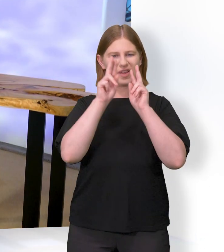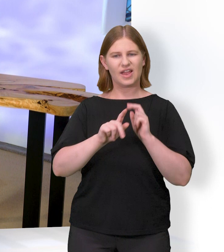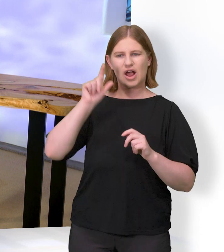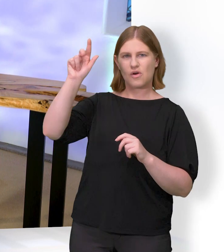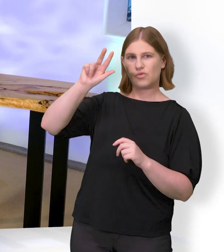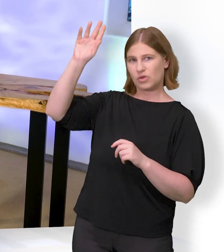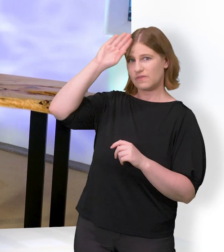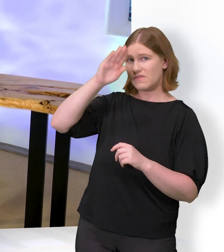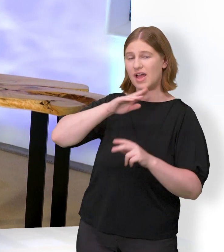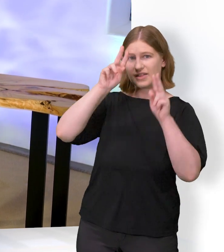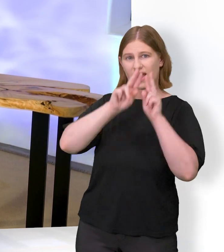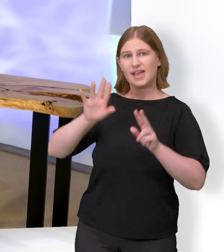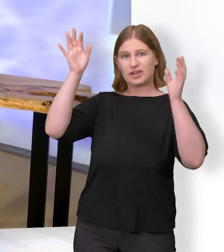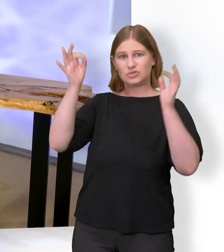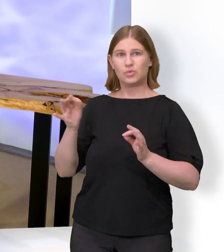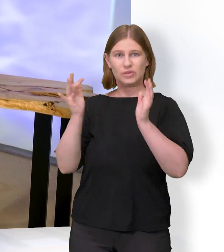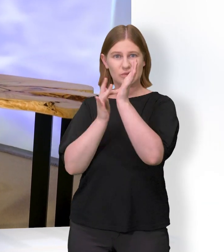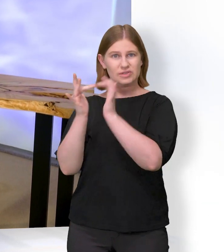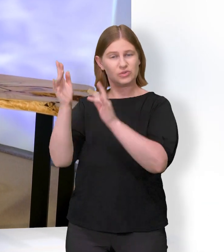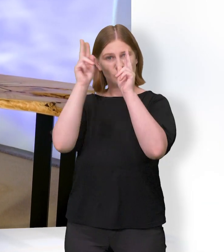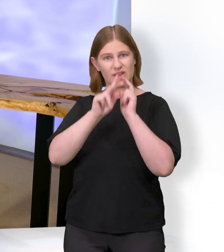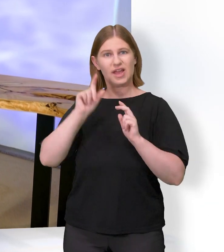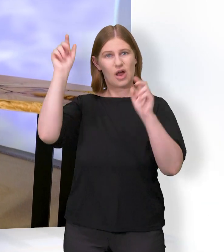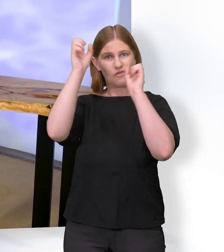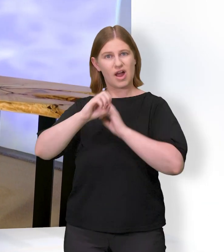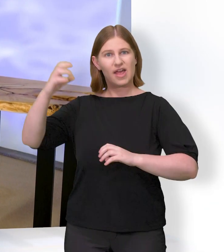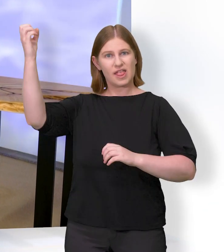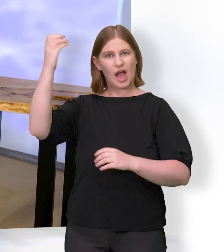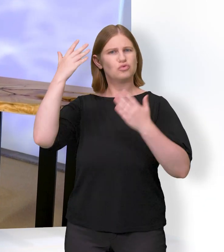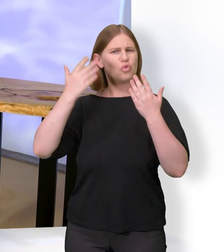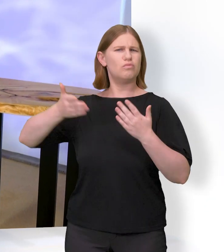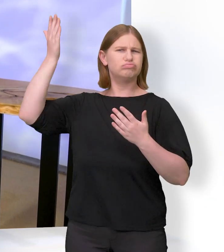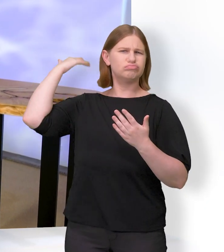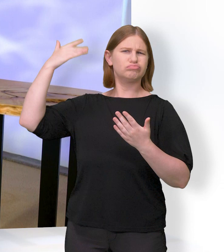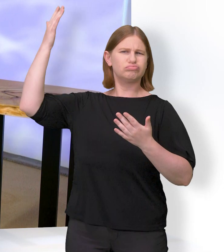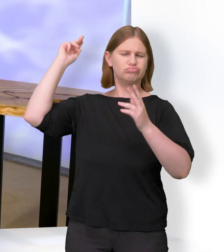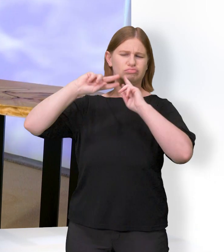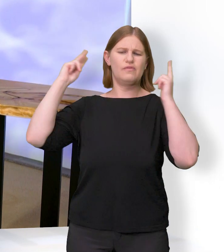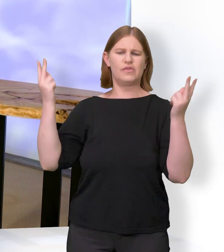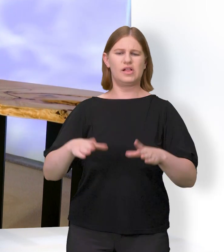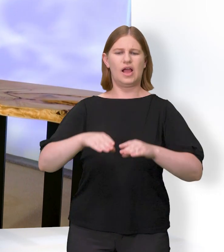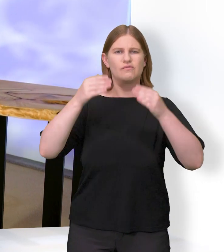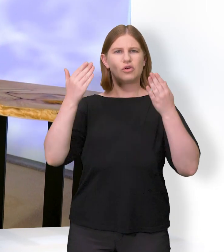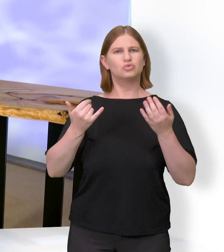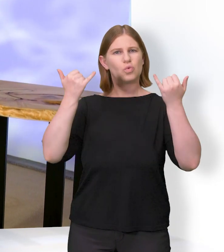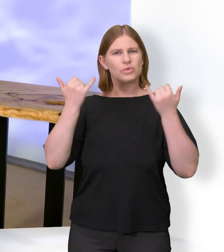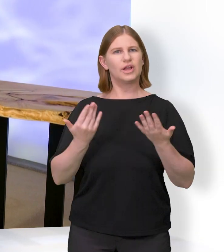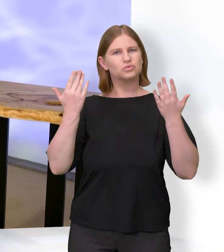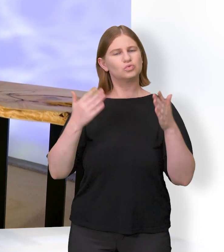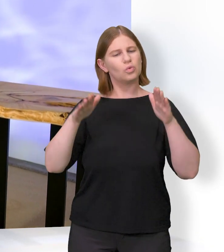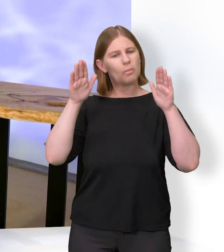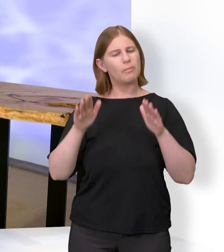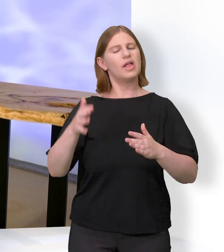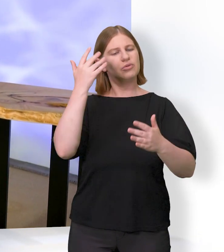Ehre sei dem Vater und dem Sohn und dem Heiligen Geist, wie es war im Anfang, jetzt und immer da und